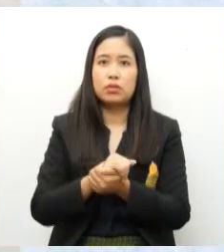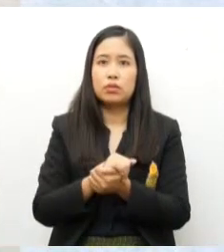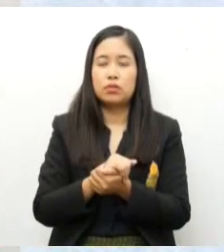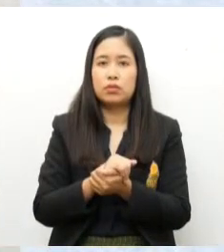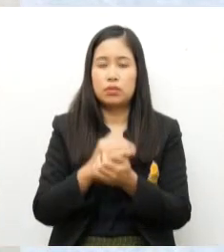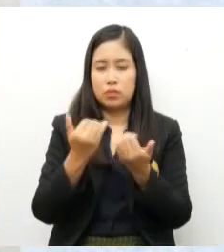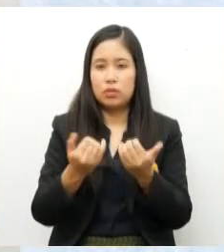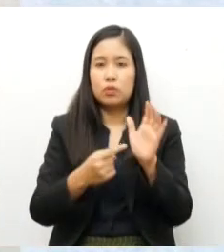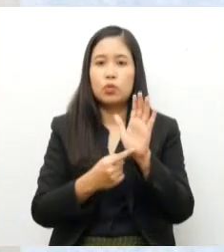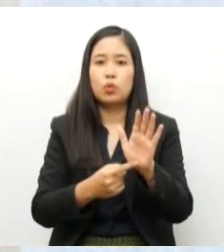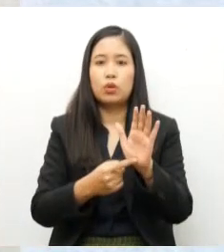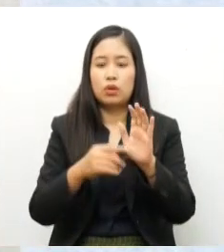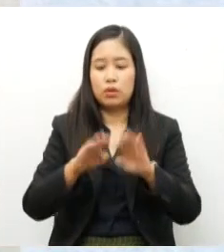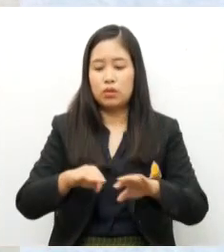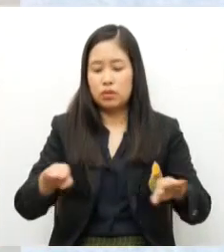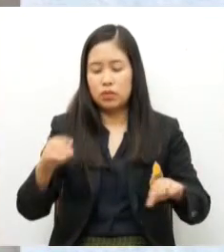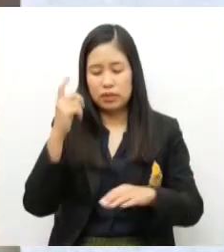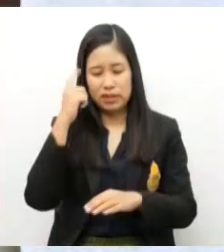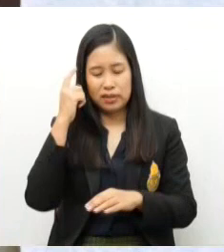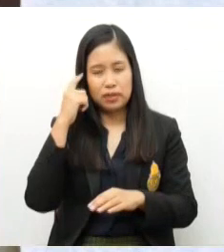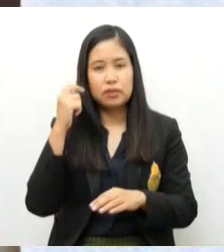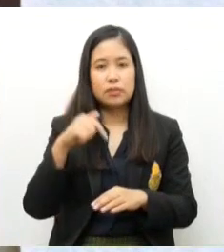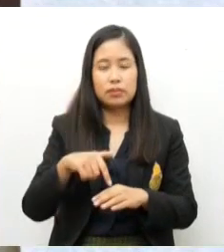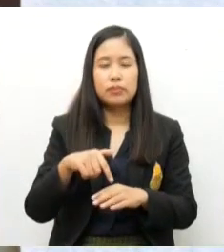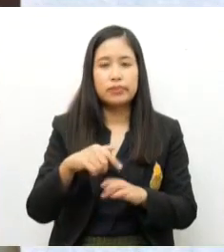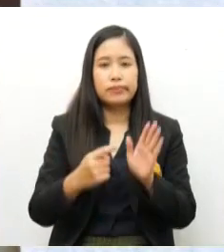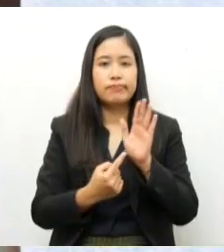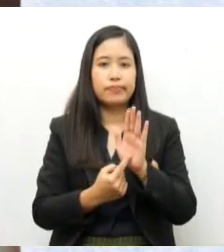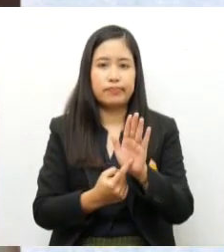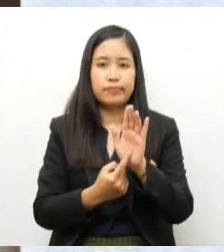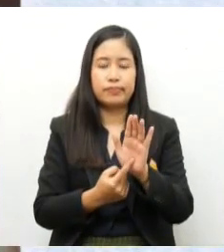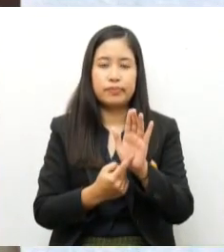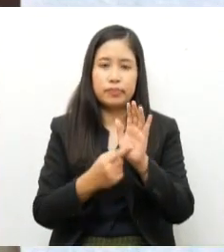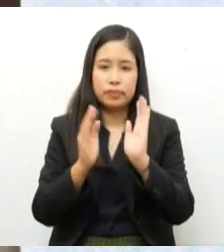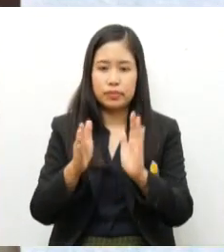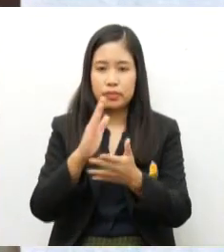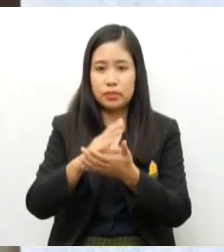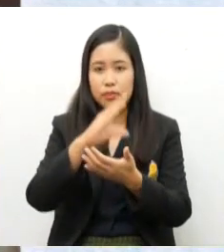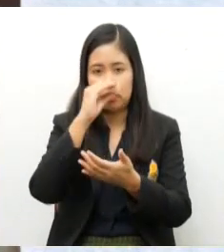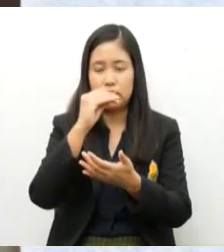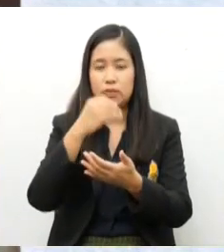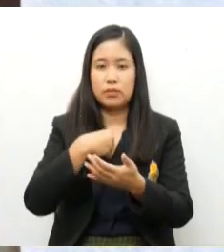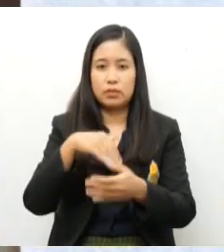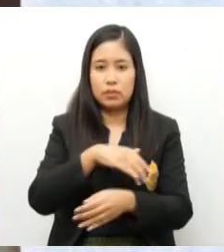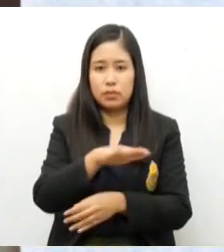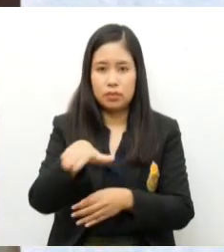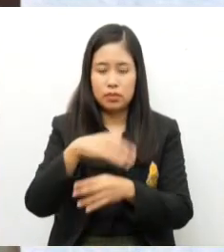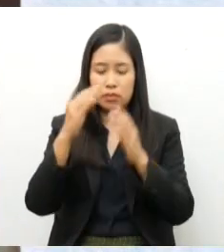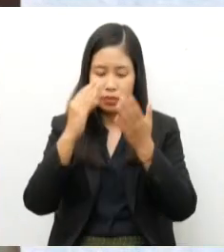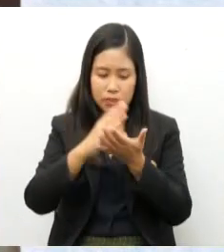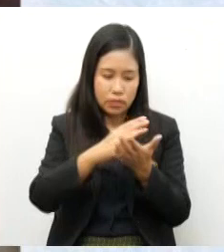ตัวอย่างของเด็กที่ผมคิดว่าเป็นอีกหนึ่งตัวอย่างที่นักเรียนของเรานั้นนอกจากจะเรียนหนัง